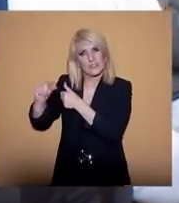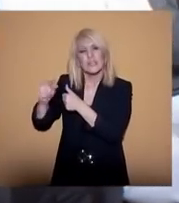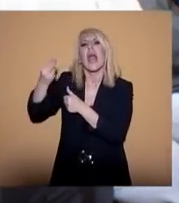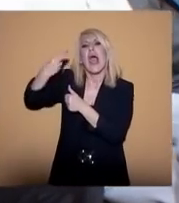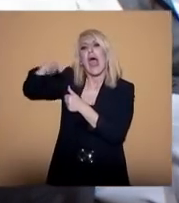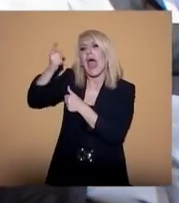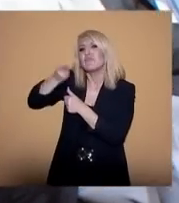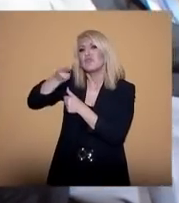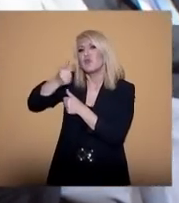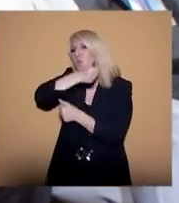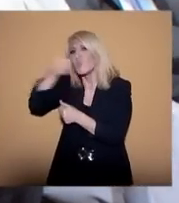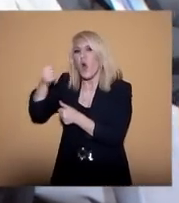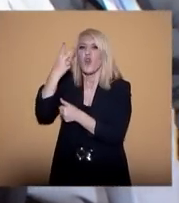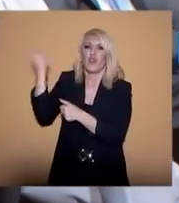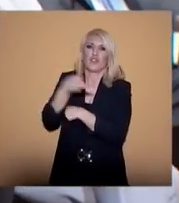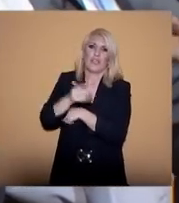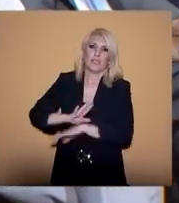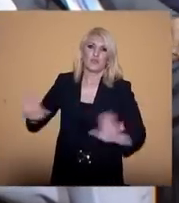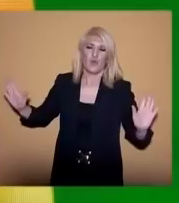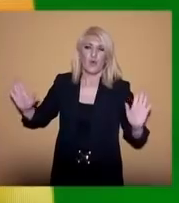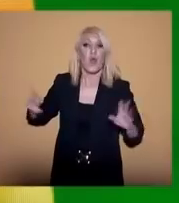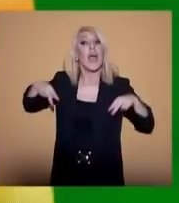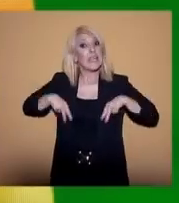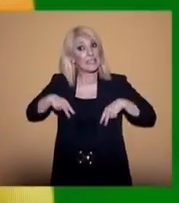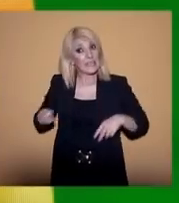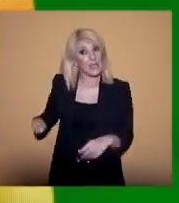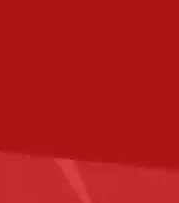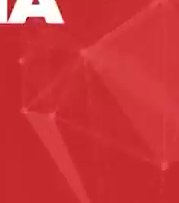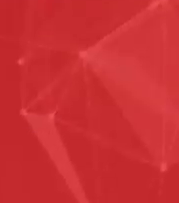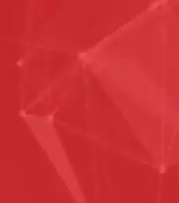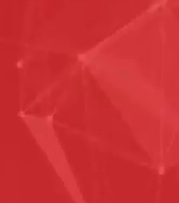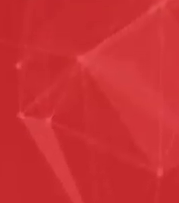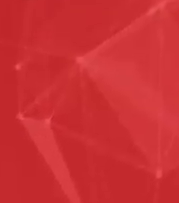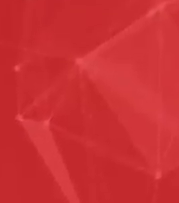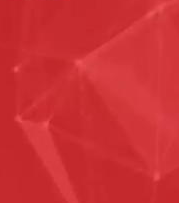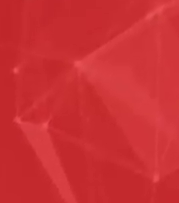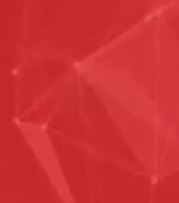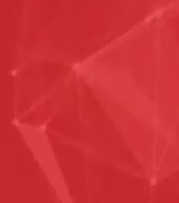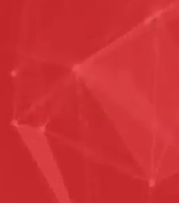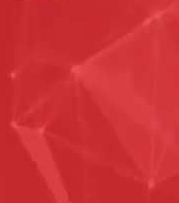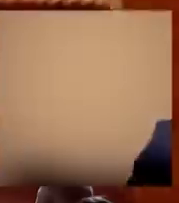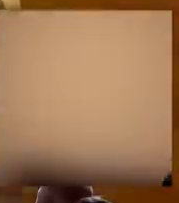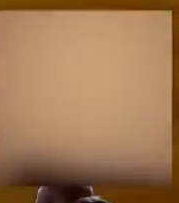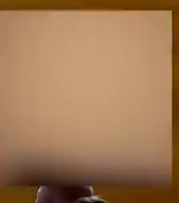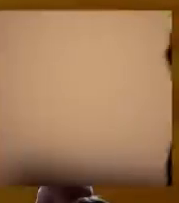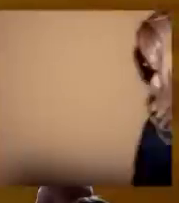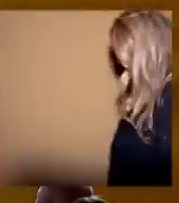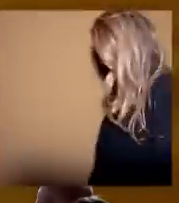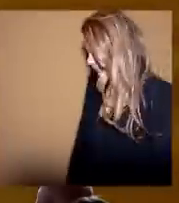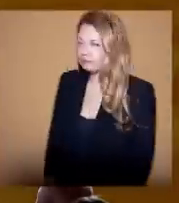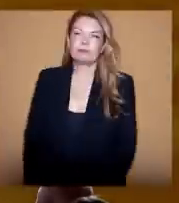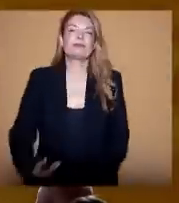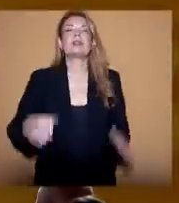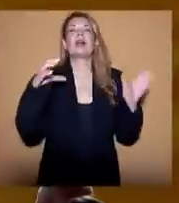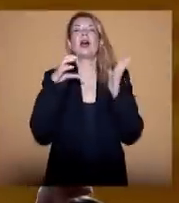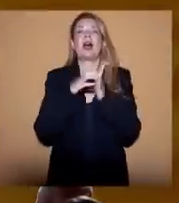περίπτωση, προβλέπουμε κρατική επιδότηση έως και 50% της δόσης. Άρθρο 4. Αποκαθιστούμε τη